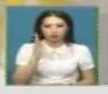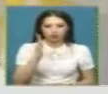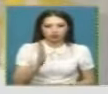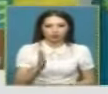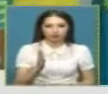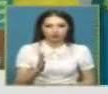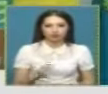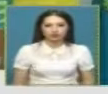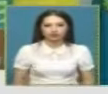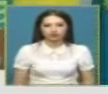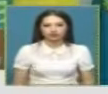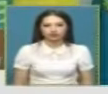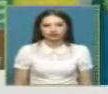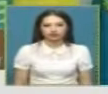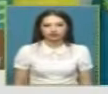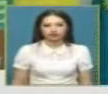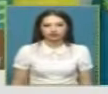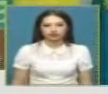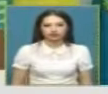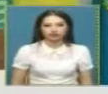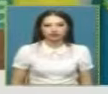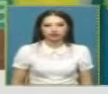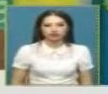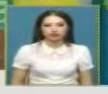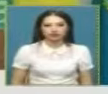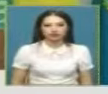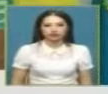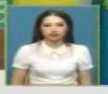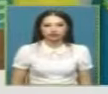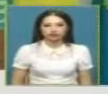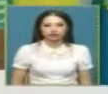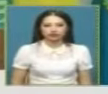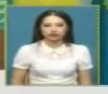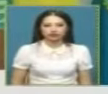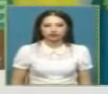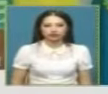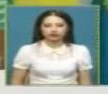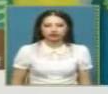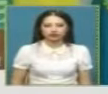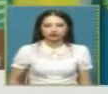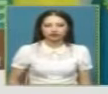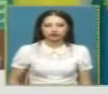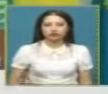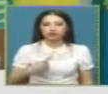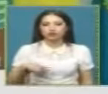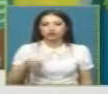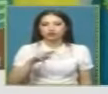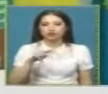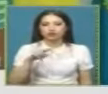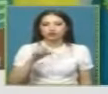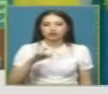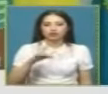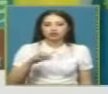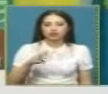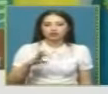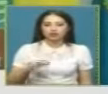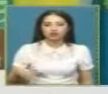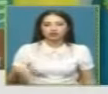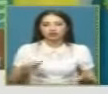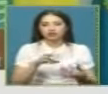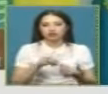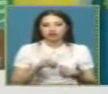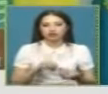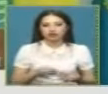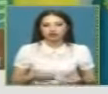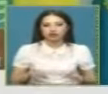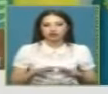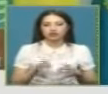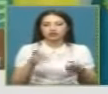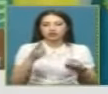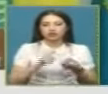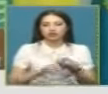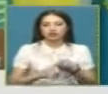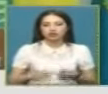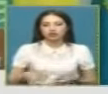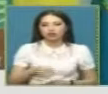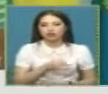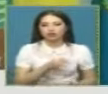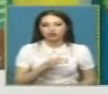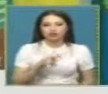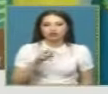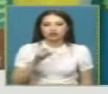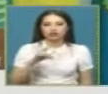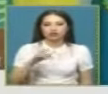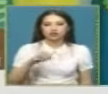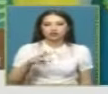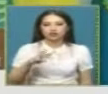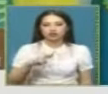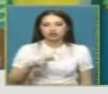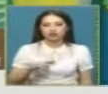қатысады. Қабылданған қаулы енді біздің партияның жарлығына сәйкес облыстық партия